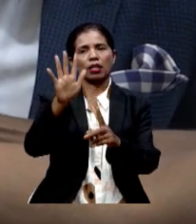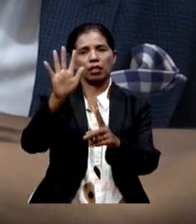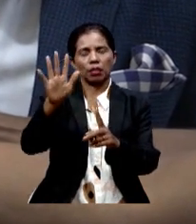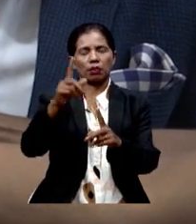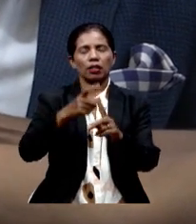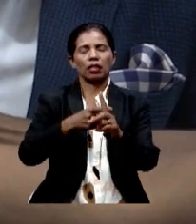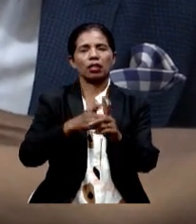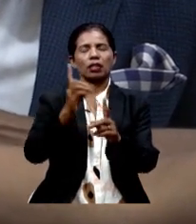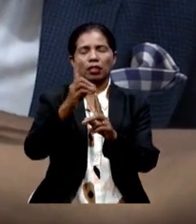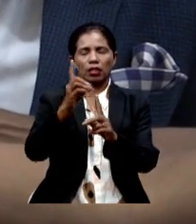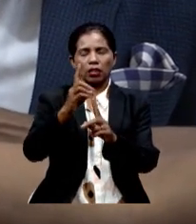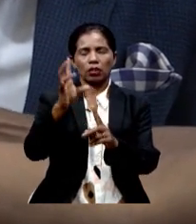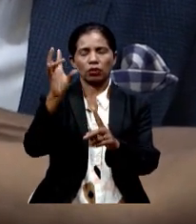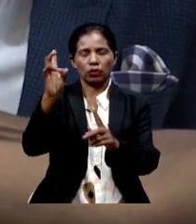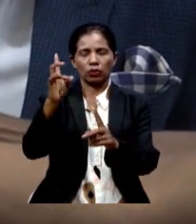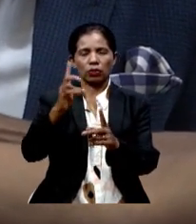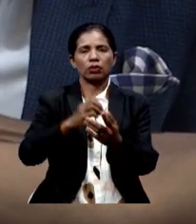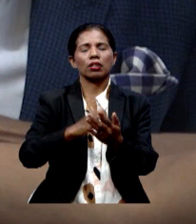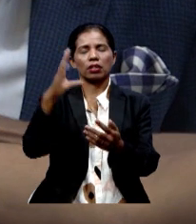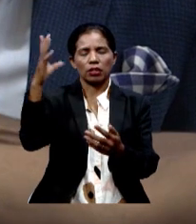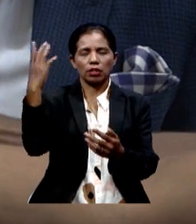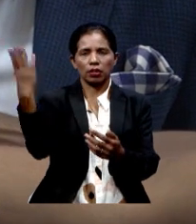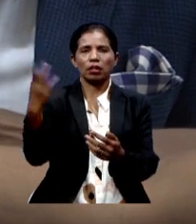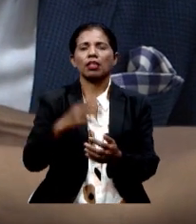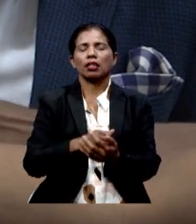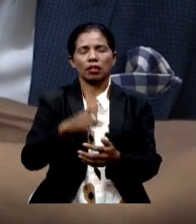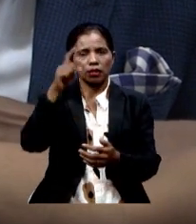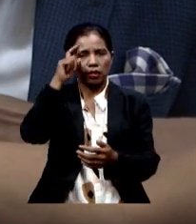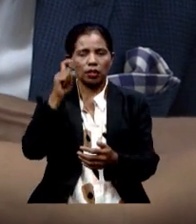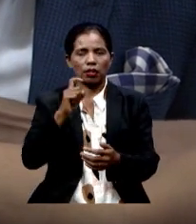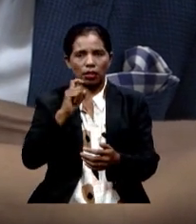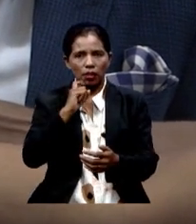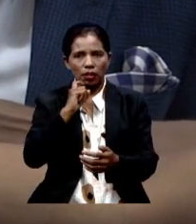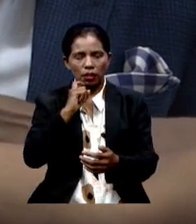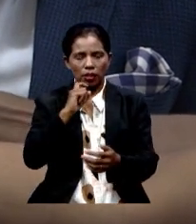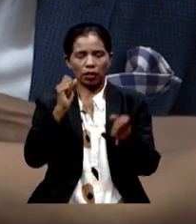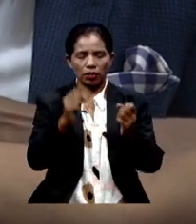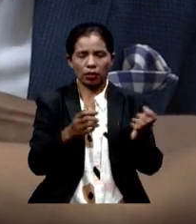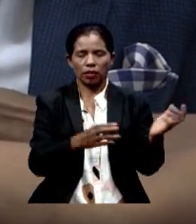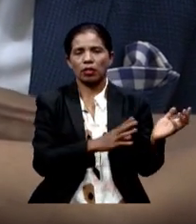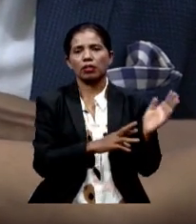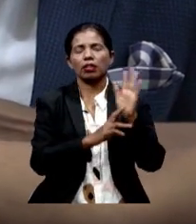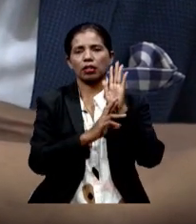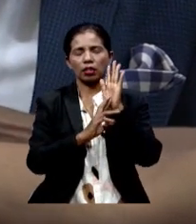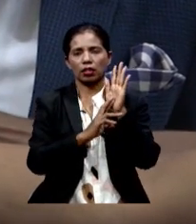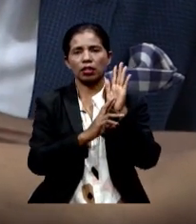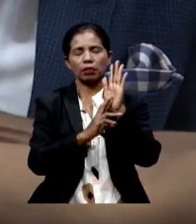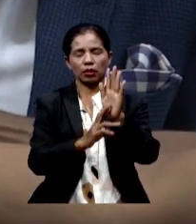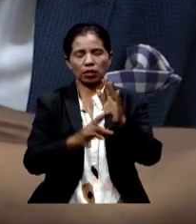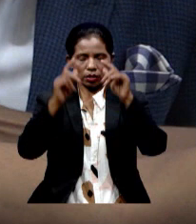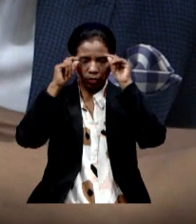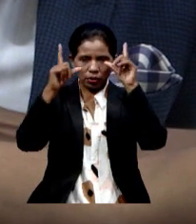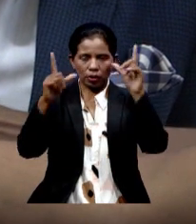Bapak Sanana Gusmao, Pak Perdana Menteri, akan mewakili Timor Leste untuk menghadiri acara